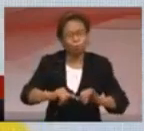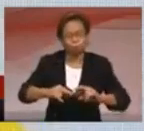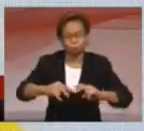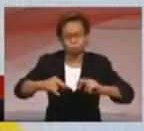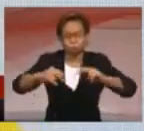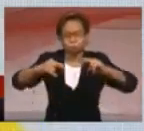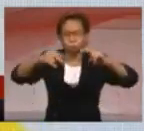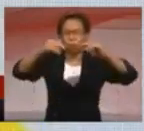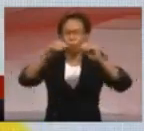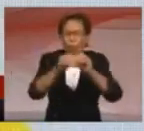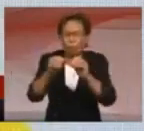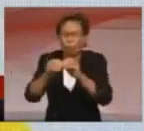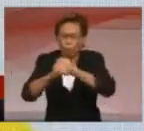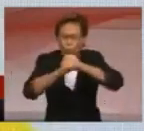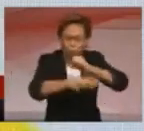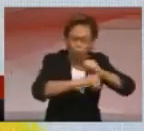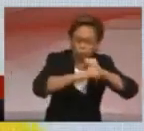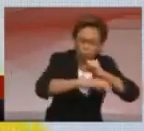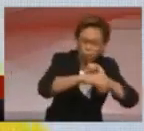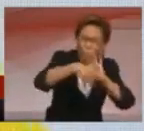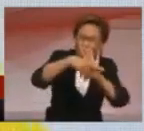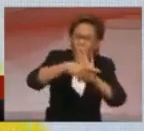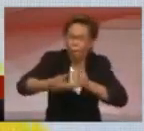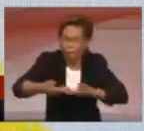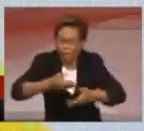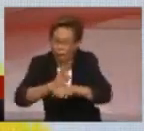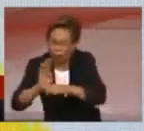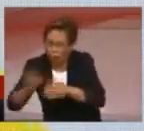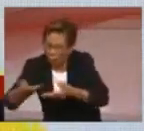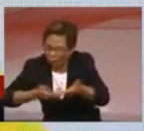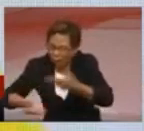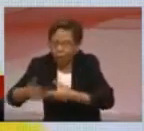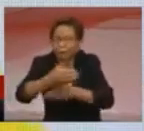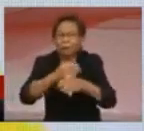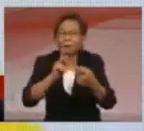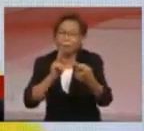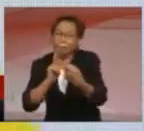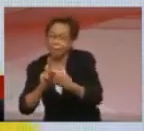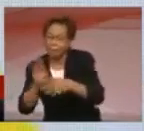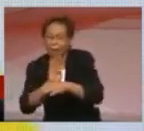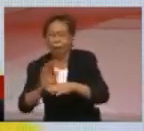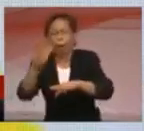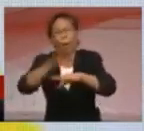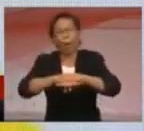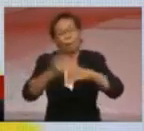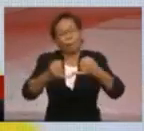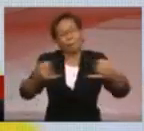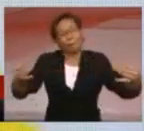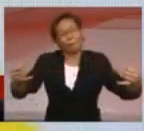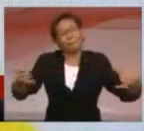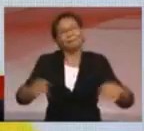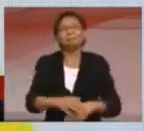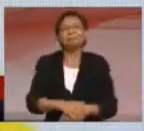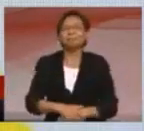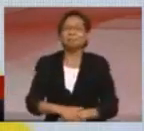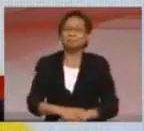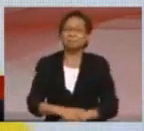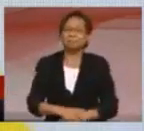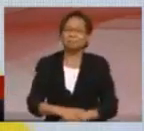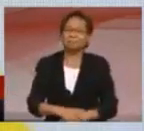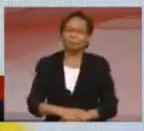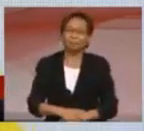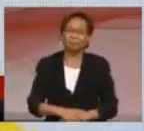promosi melalui pameran perdagangan serta padanan perniagaan secara maya. Dan